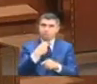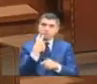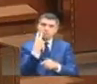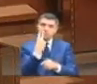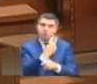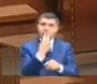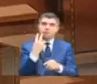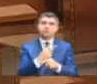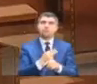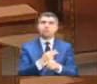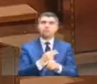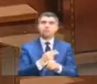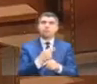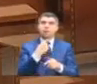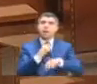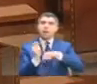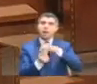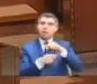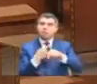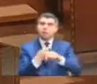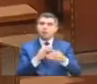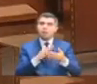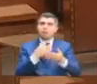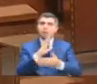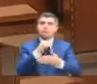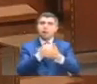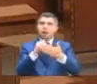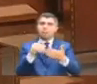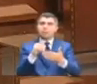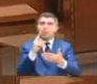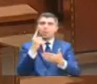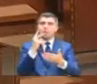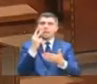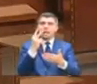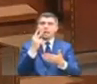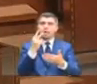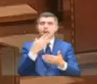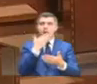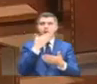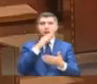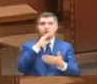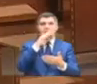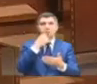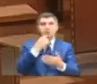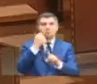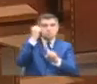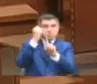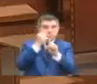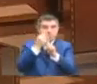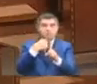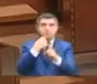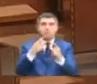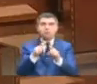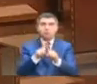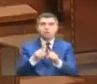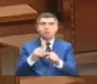الشيء. اولا ما نتكلمش على العالم القروي اللي الان الحمد لله البرنامج الاول والثاني الدوله قامت واحد مجهود جبار، دابا الان مجهود اكثر من جبار